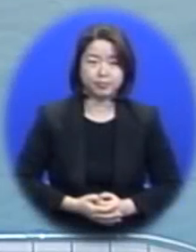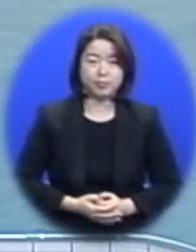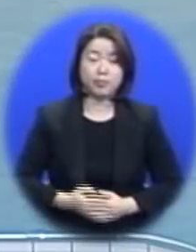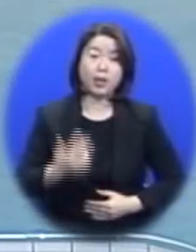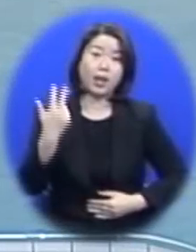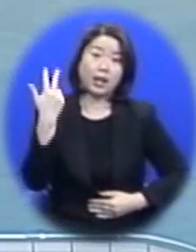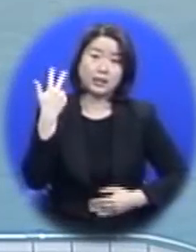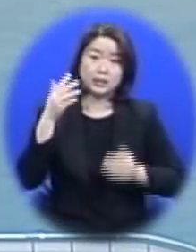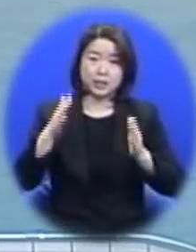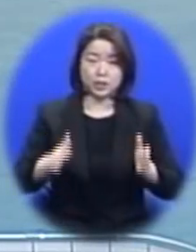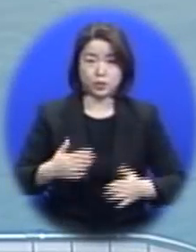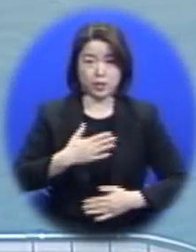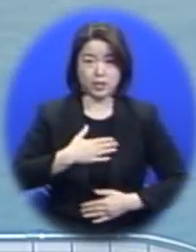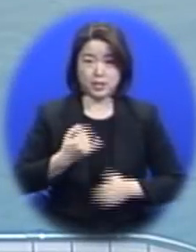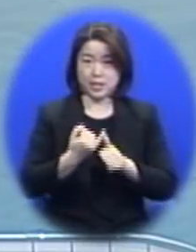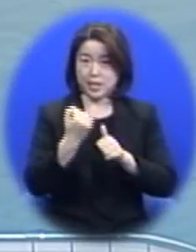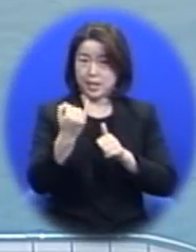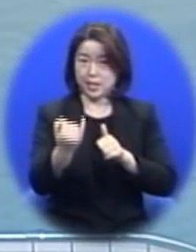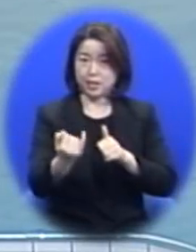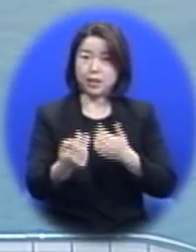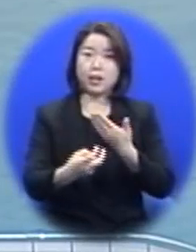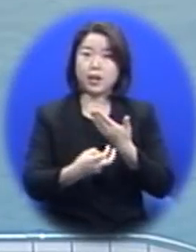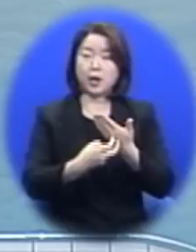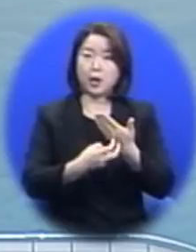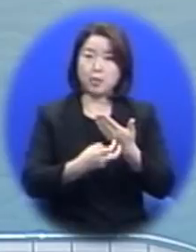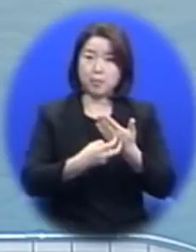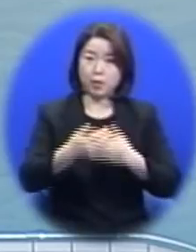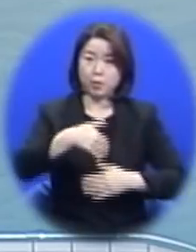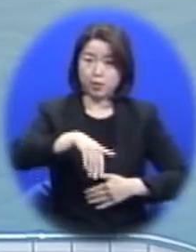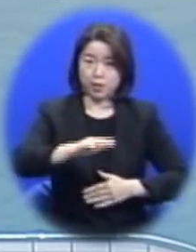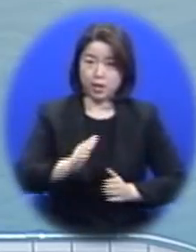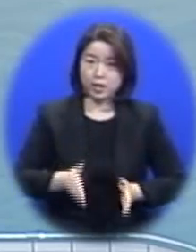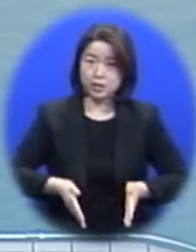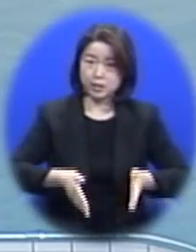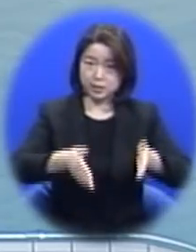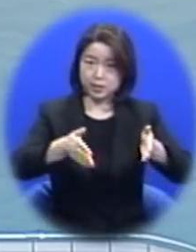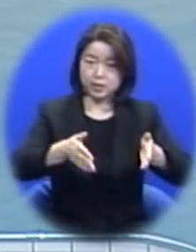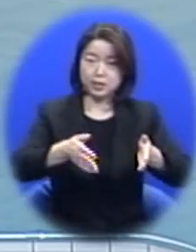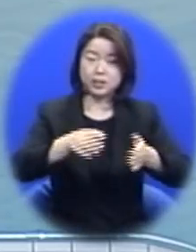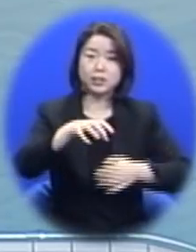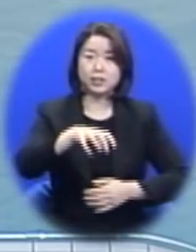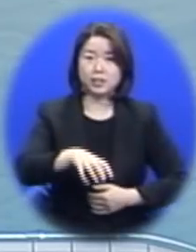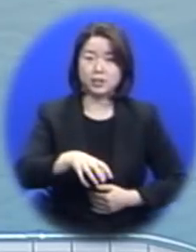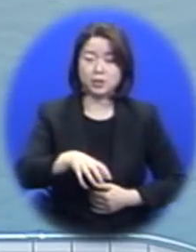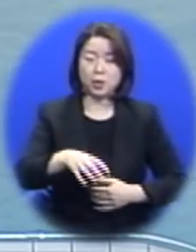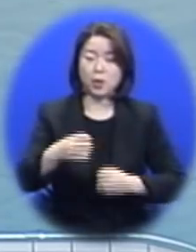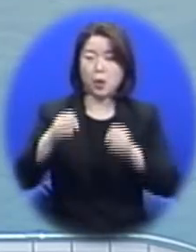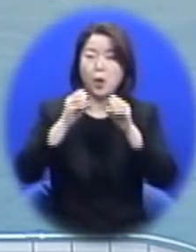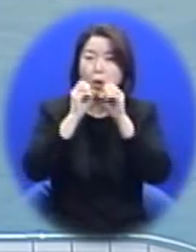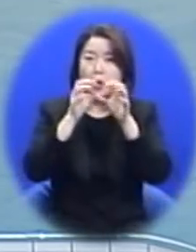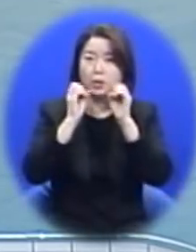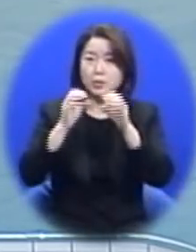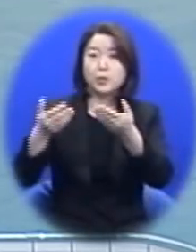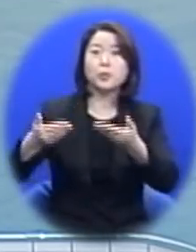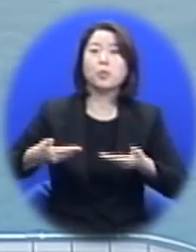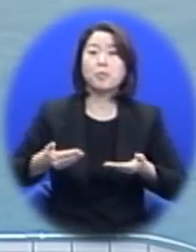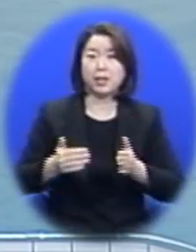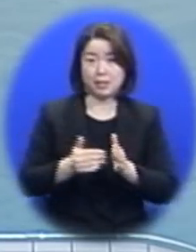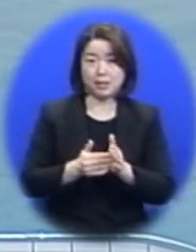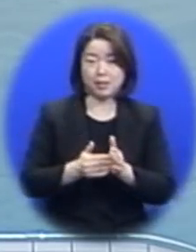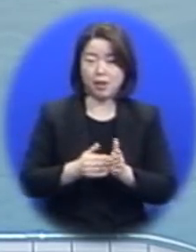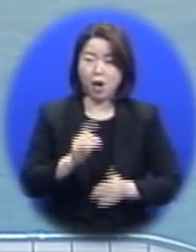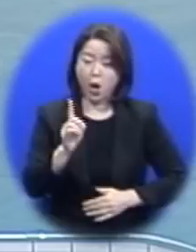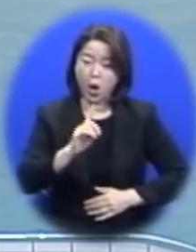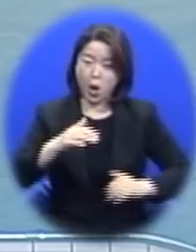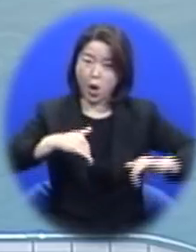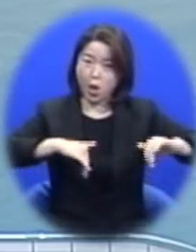지난 주간에 제 아내가 병원에 가는 길에 전도를 받았답니다. 어떤